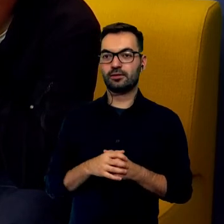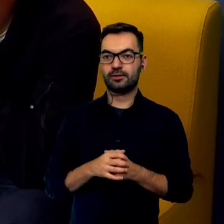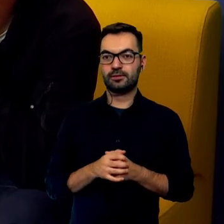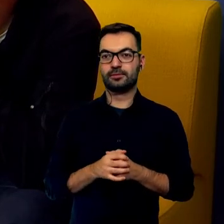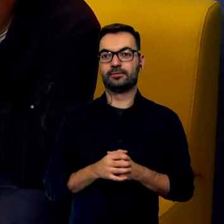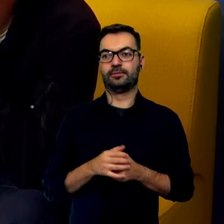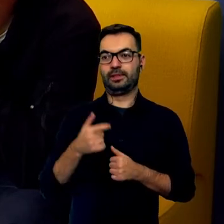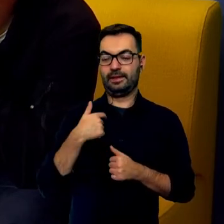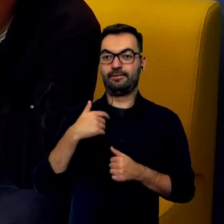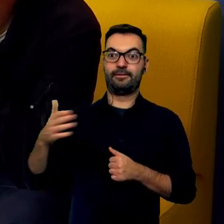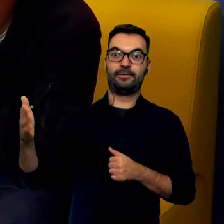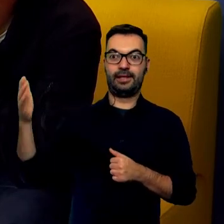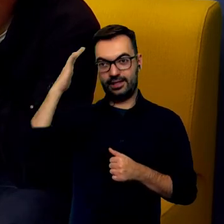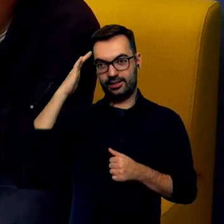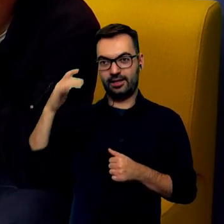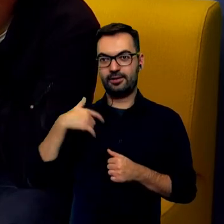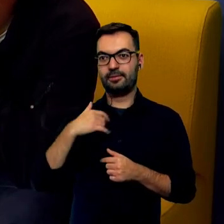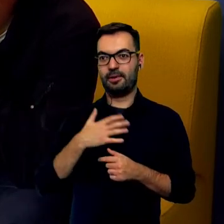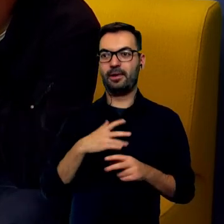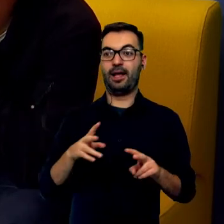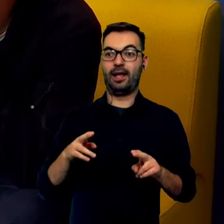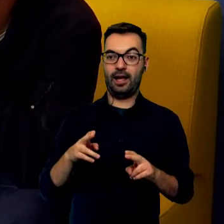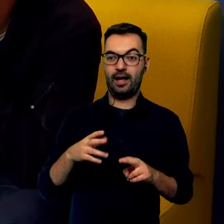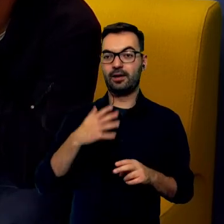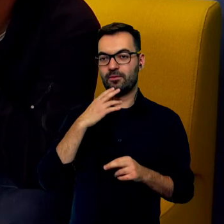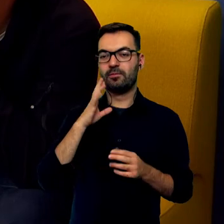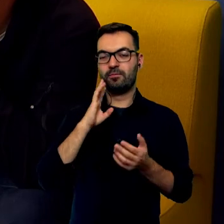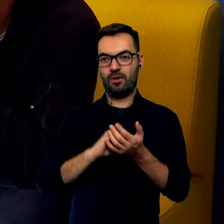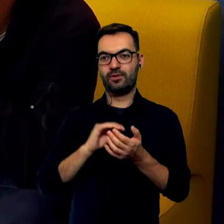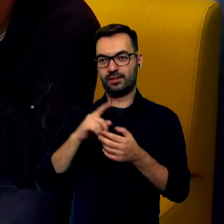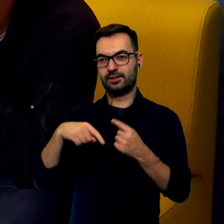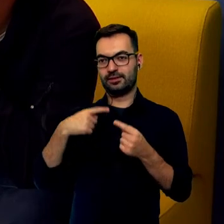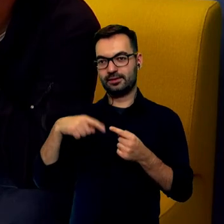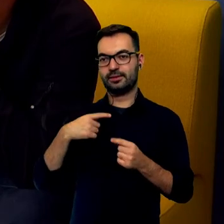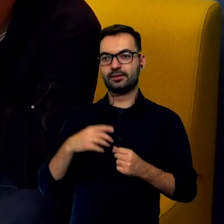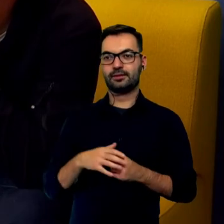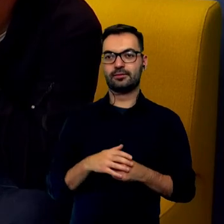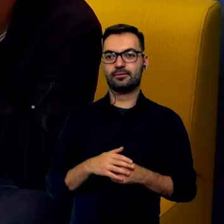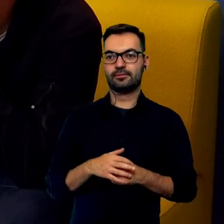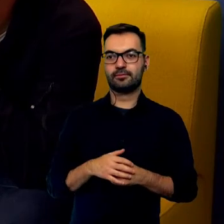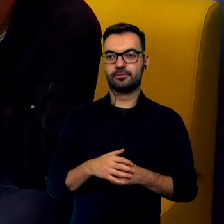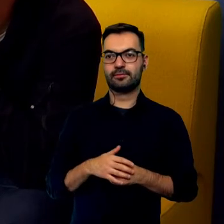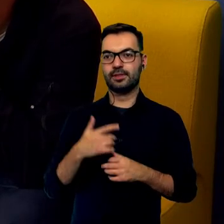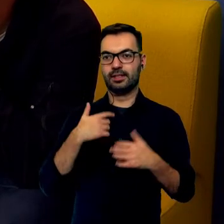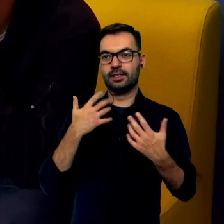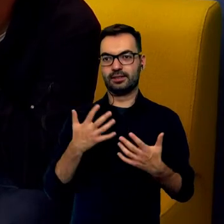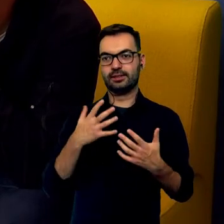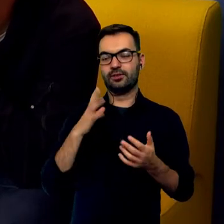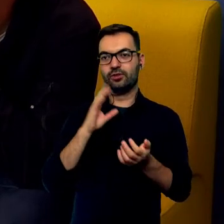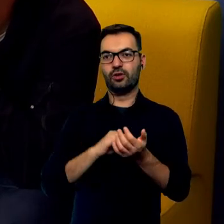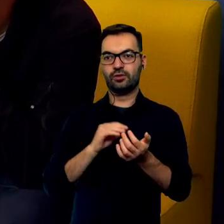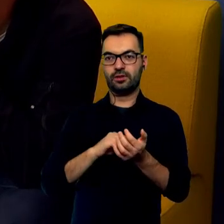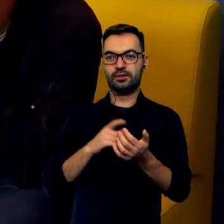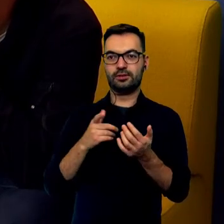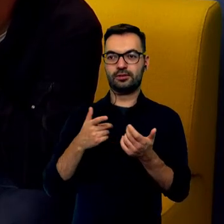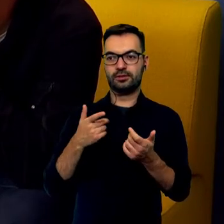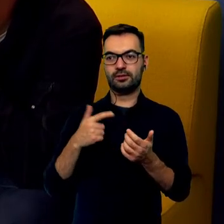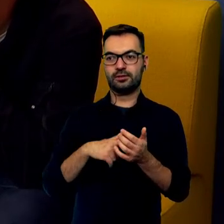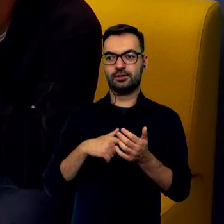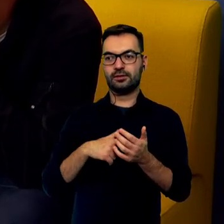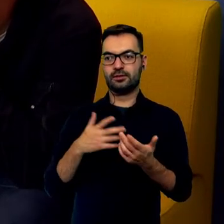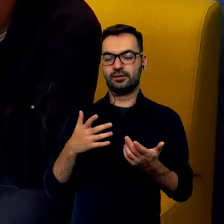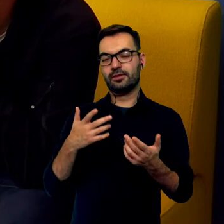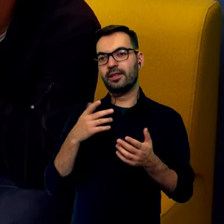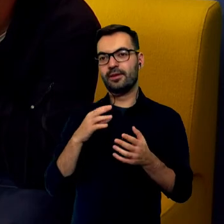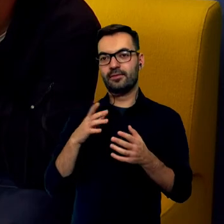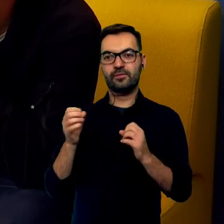że wiedziałem, że to, że mówię, że mam raka i że sobie to powtarzam i tak dalej, że chcę tego doświadczyć, bo tak chciałem